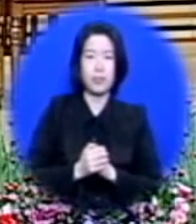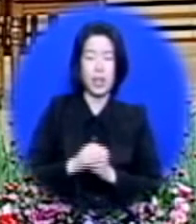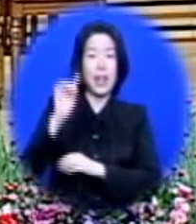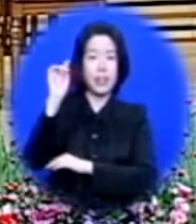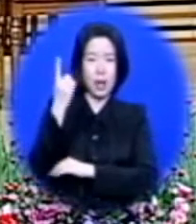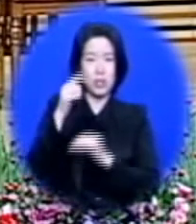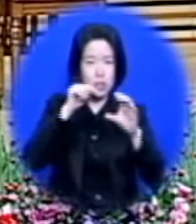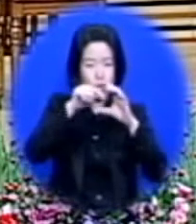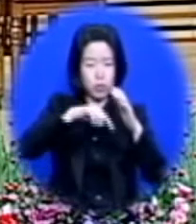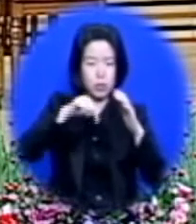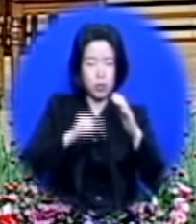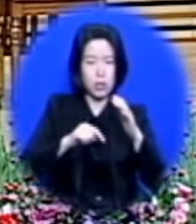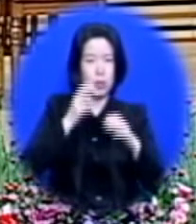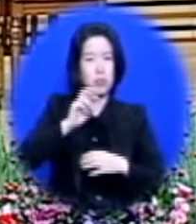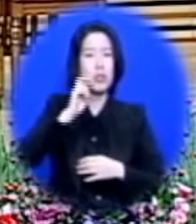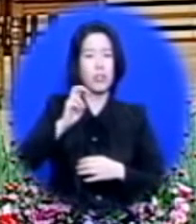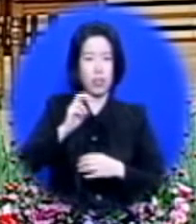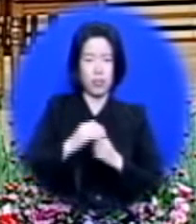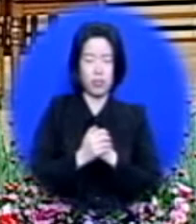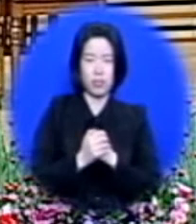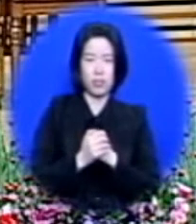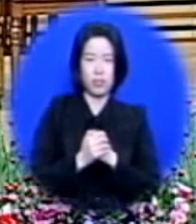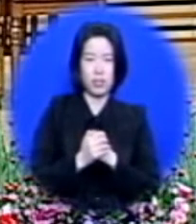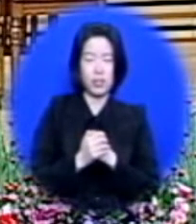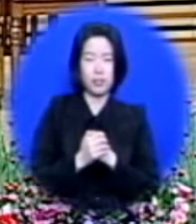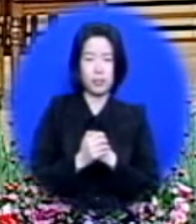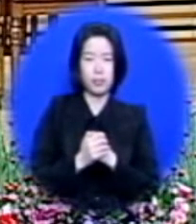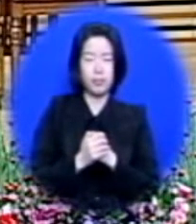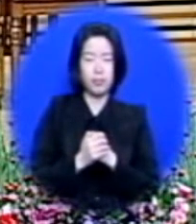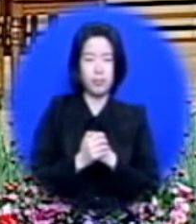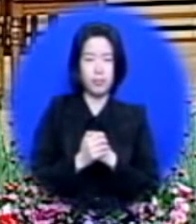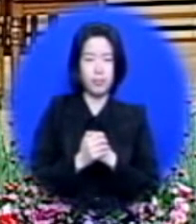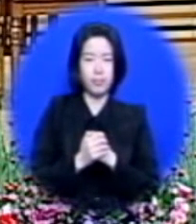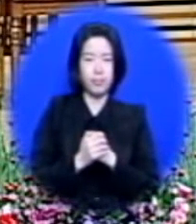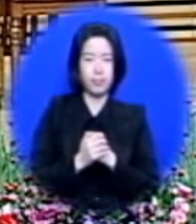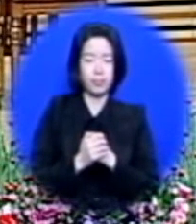다윗이 굴속에서 불렀던 찬양 으